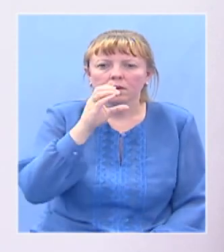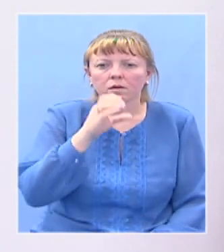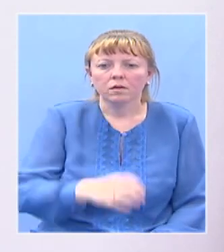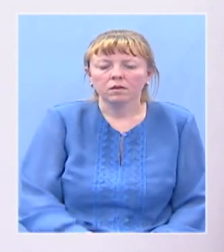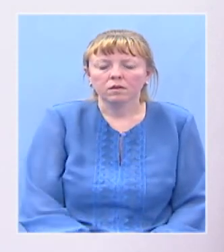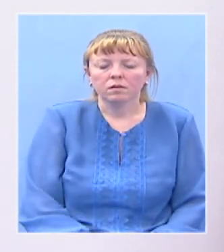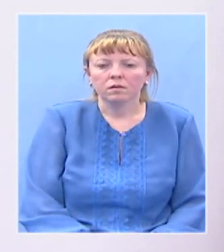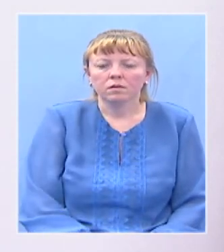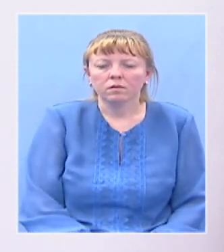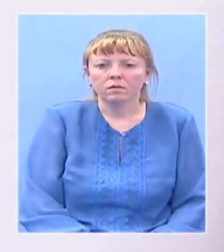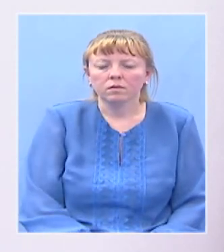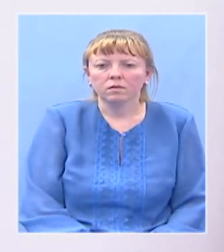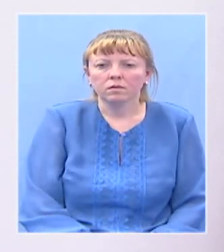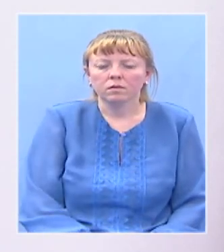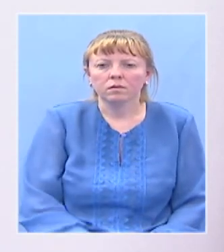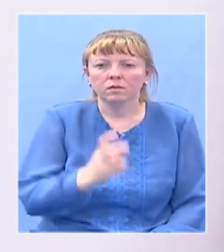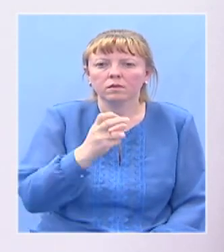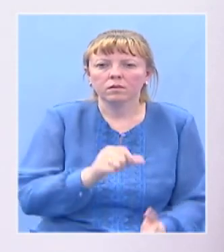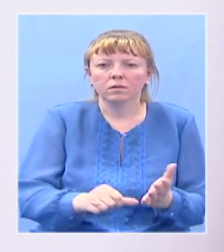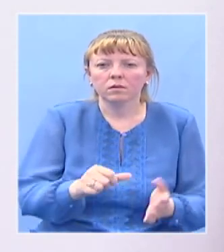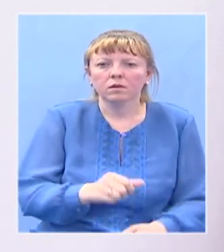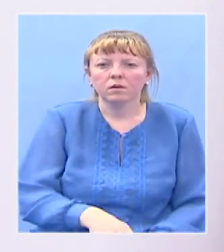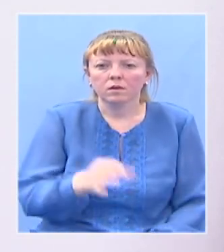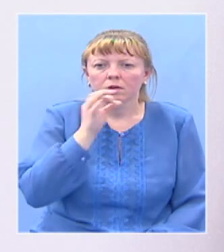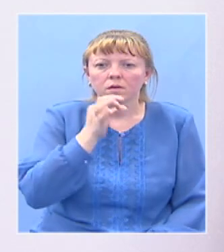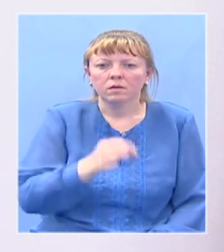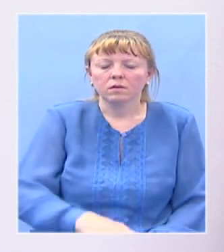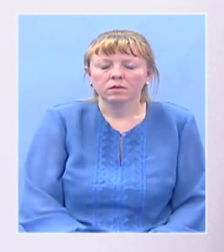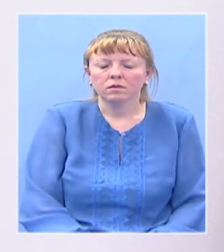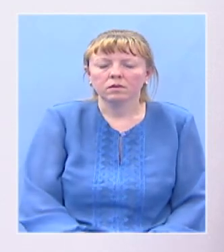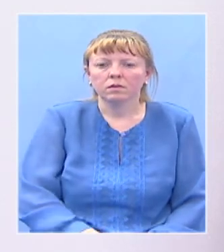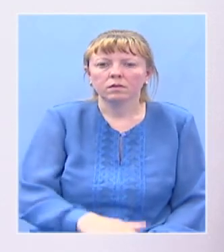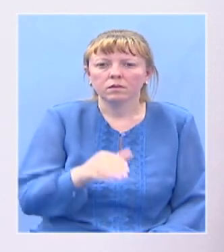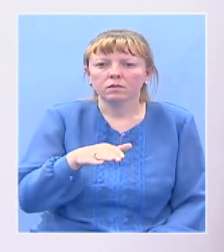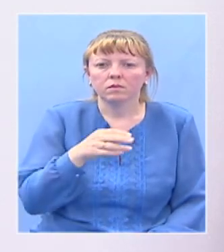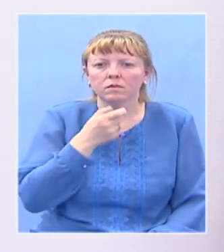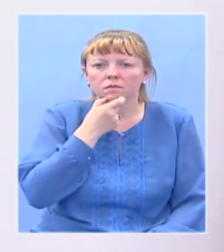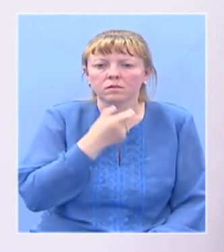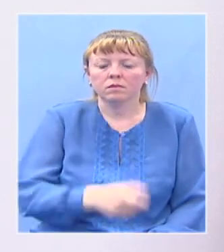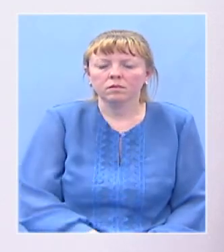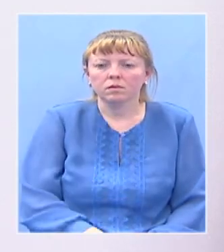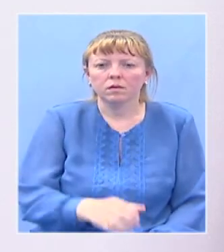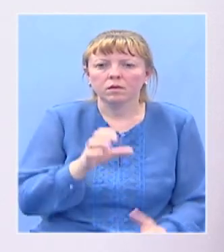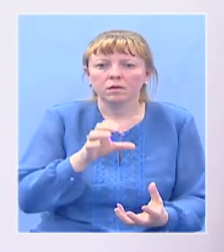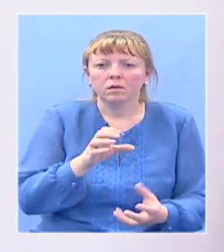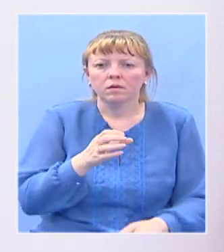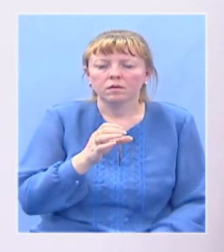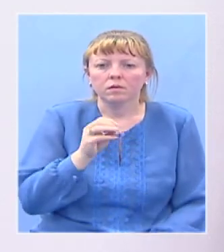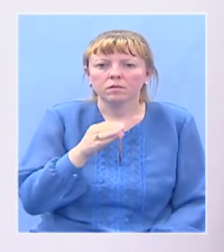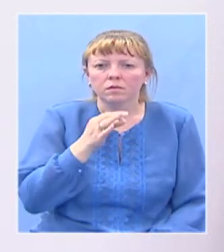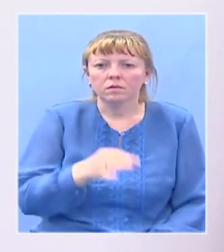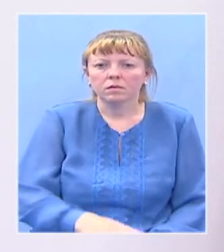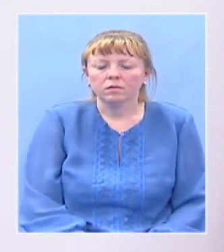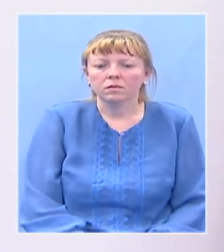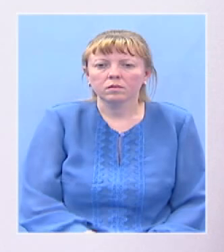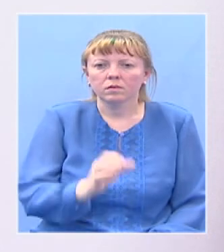которые позволяет на 360° наблюдать аудио видеозаписи сотрудников транспортного контроля и внутри ста также